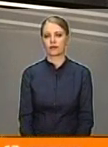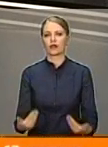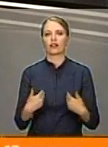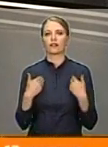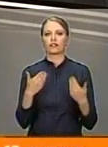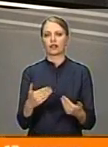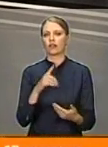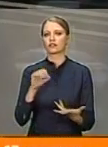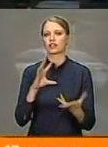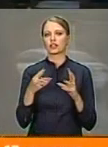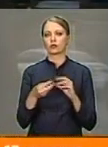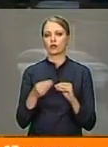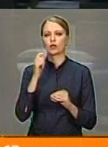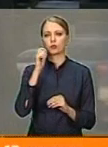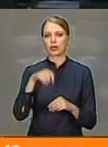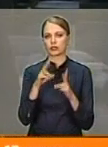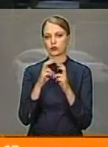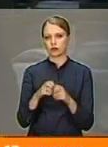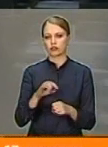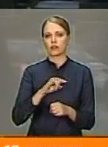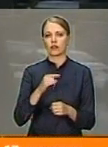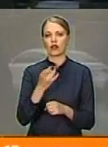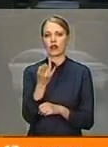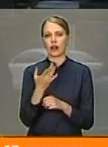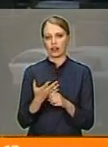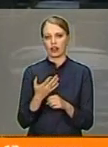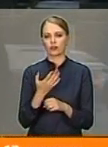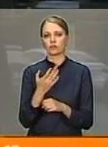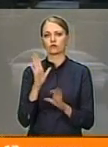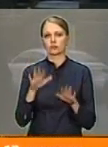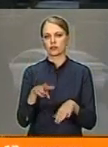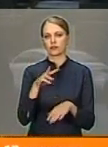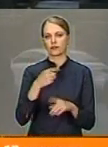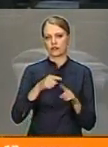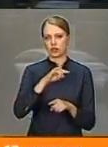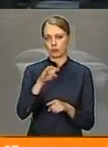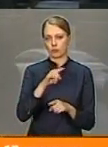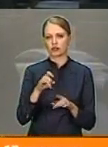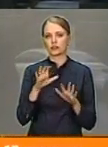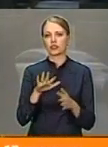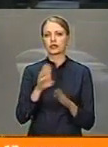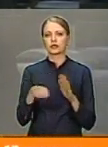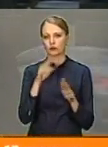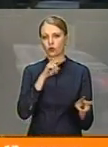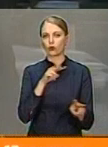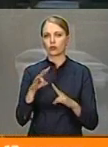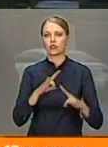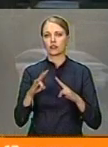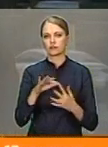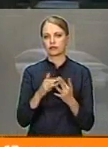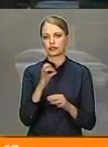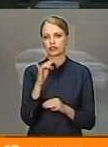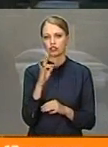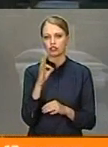Вітаю, Віто. За результатами українського розслідування, ракету з комплексу «Бук» випустили в малайзійський «Боїнг» з підконтрольного терористам